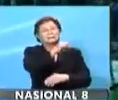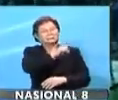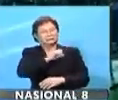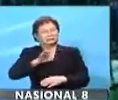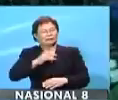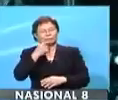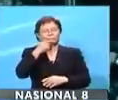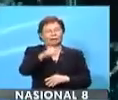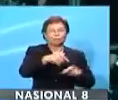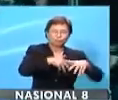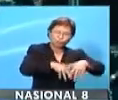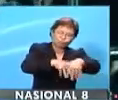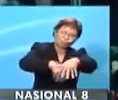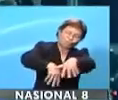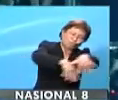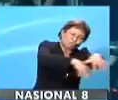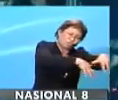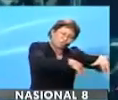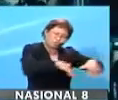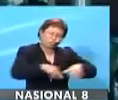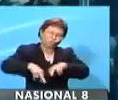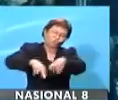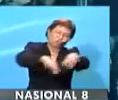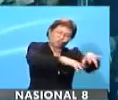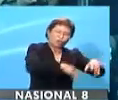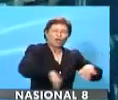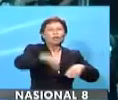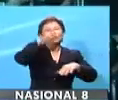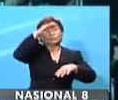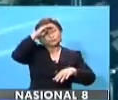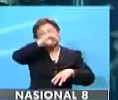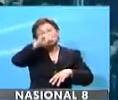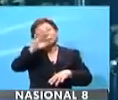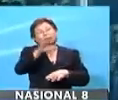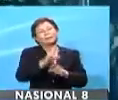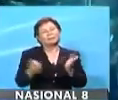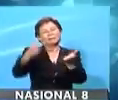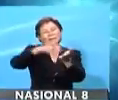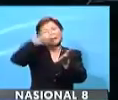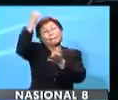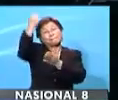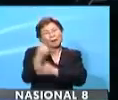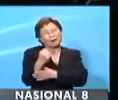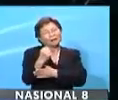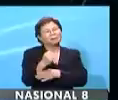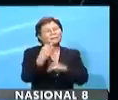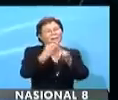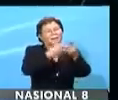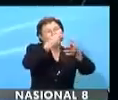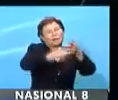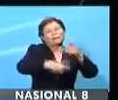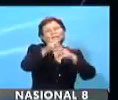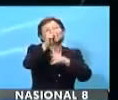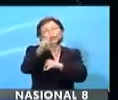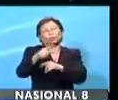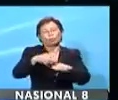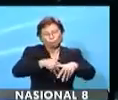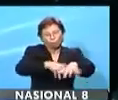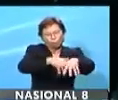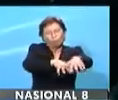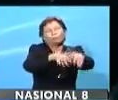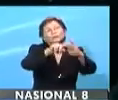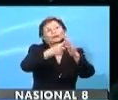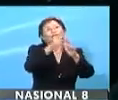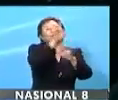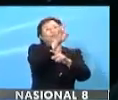diarak mengelilingi sekitar Johor Bahru menaiki bas bermula dari Plaza Tol Skudai. Perarakan bermula kira-kira